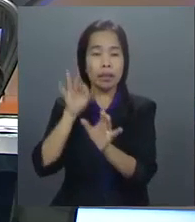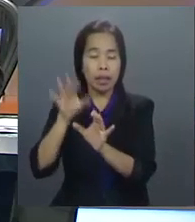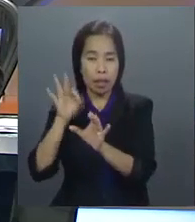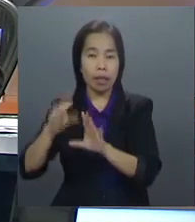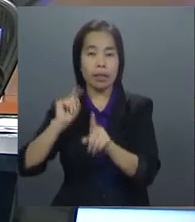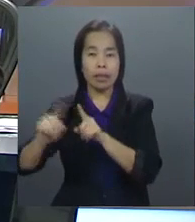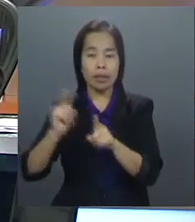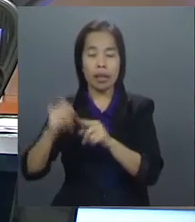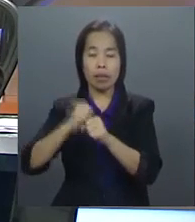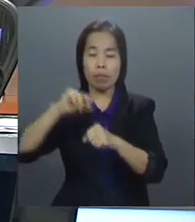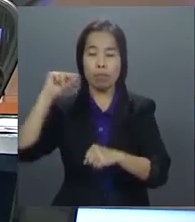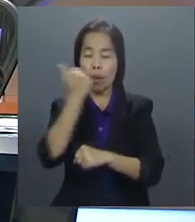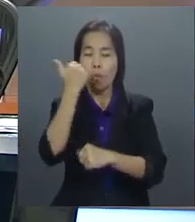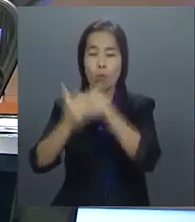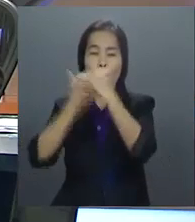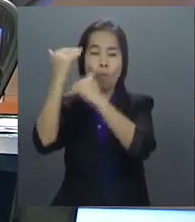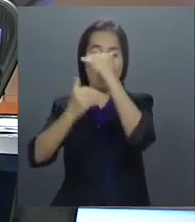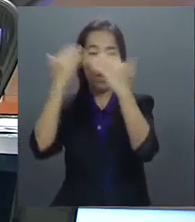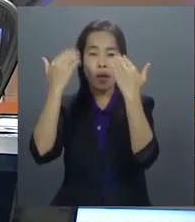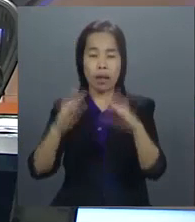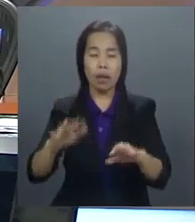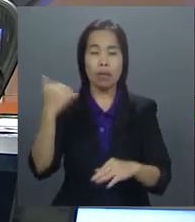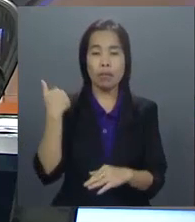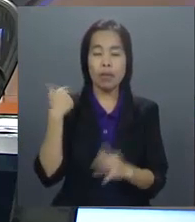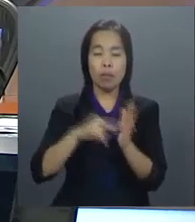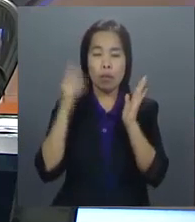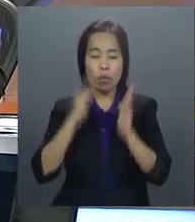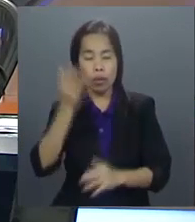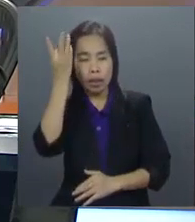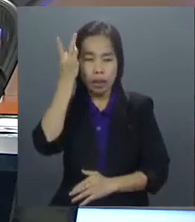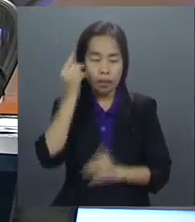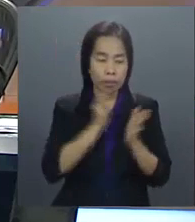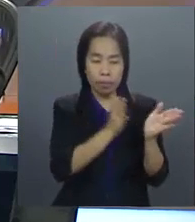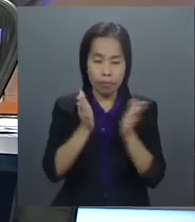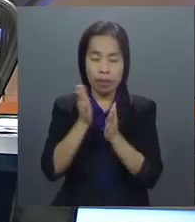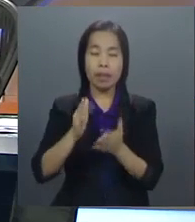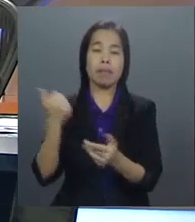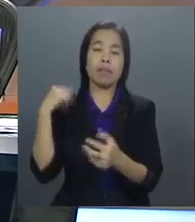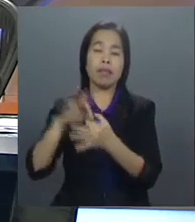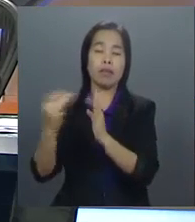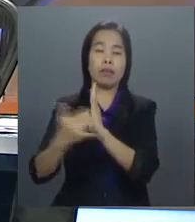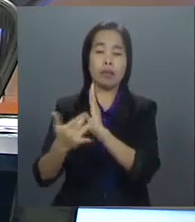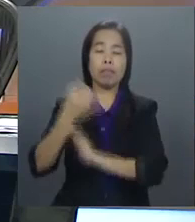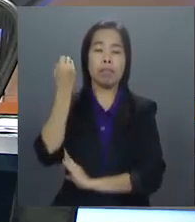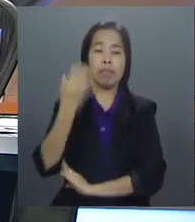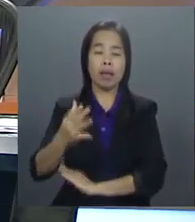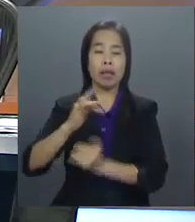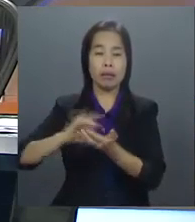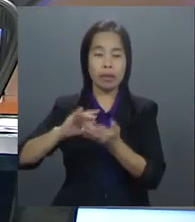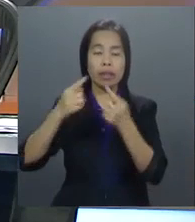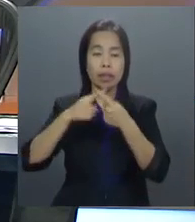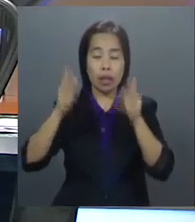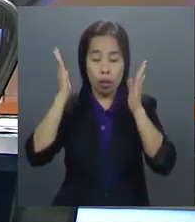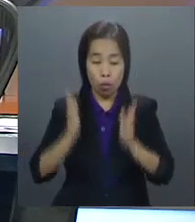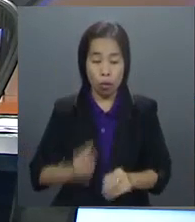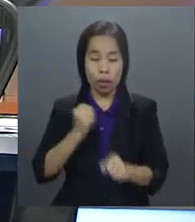ที่รวดเร็วกว่าตามพฤติกรรมของผู้บริโภคนะครับที่หันไปใช้เทคโนโลยีมากขึ้นครับจนความจำเป็นที่ต้องมีบุคลากรในอุตสาหกร